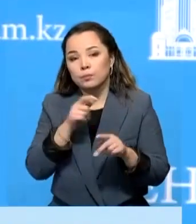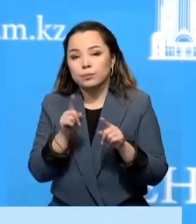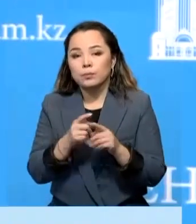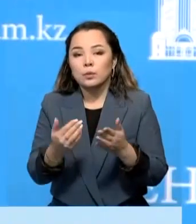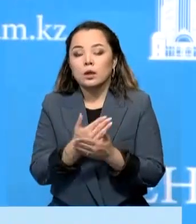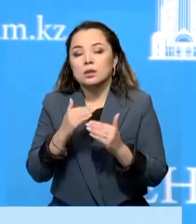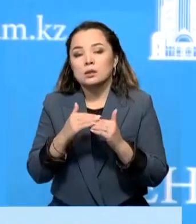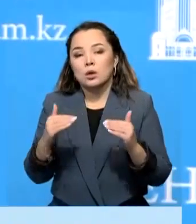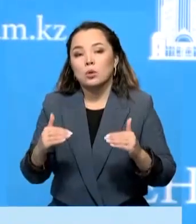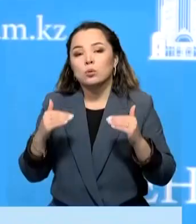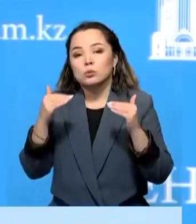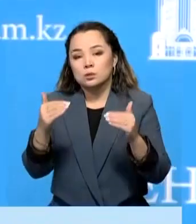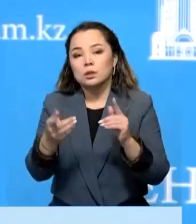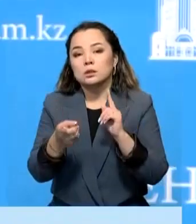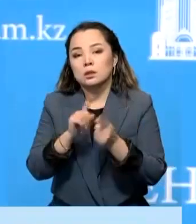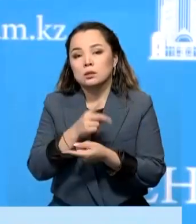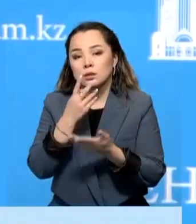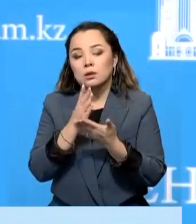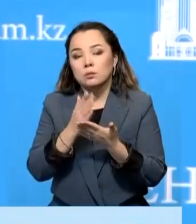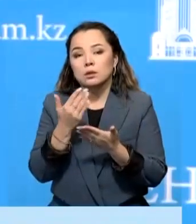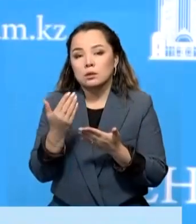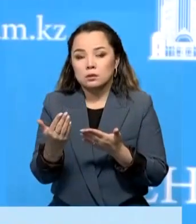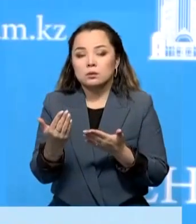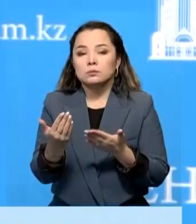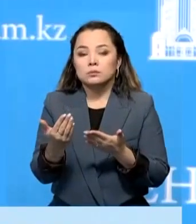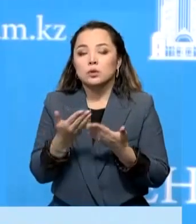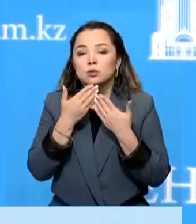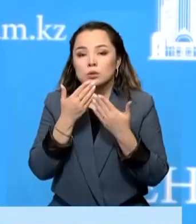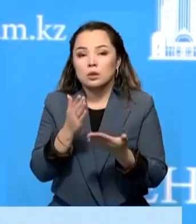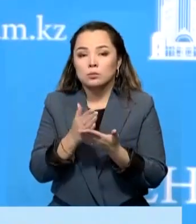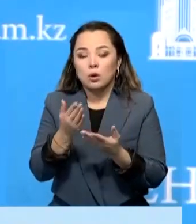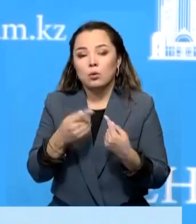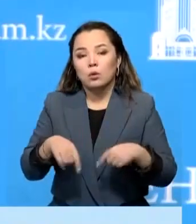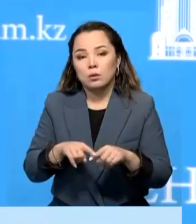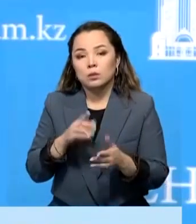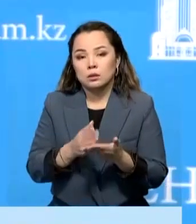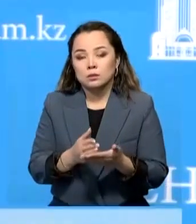жаңа деңгейге көшеді деген сұраныс болып атыр қоғамнан.